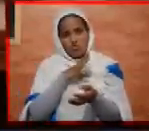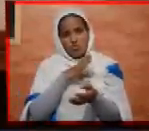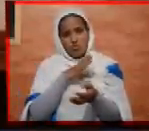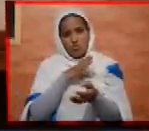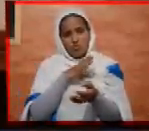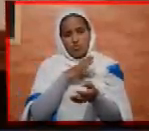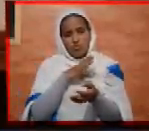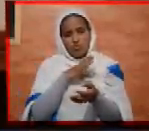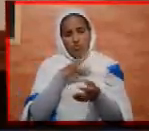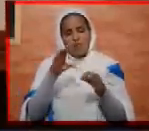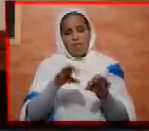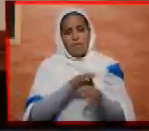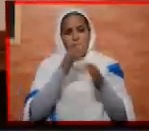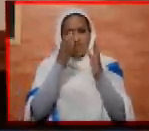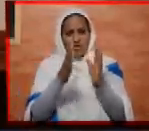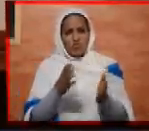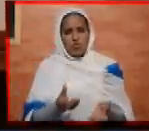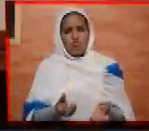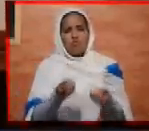ተማሪዎችም